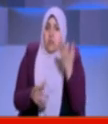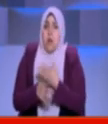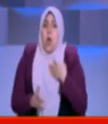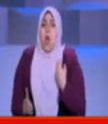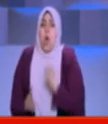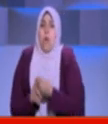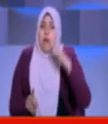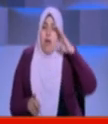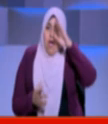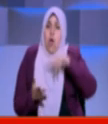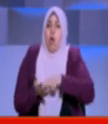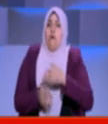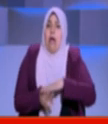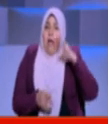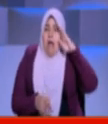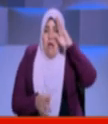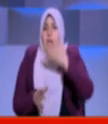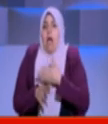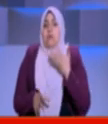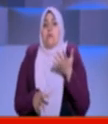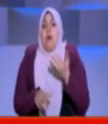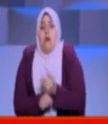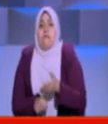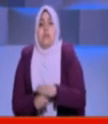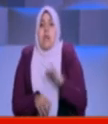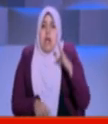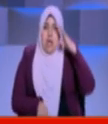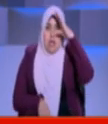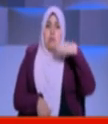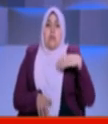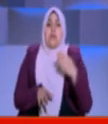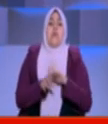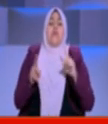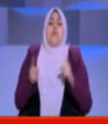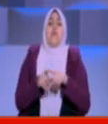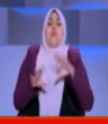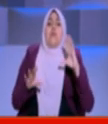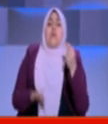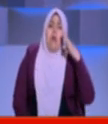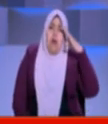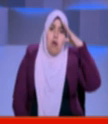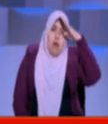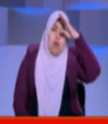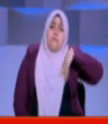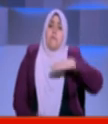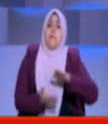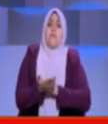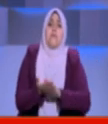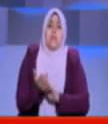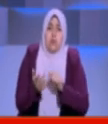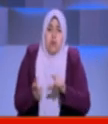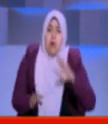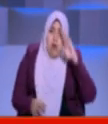الوزارية وإكمالها وهذه المسميات. ومن يلاحظ ويتابع الأحداث في العراق ويقول بأنه ما هذا العراق